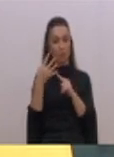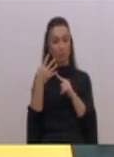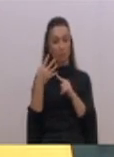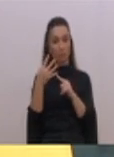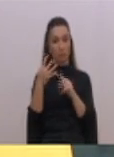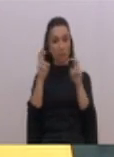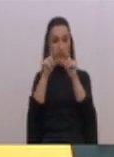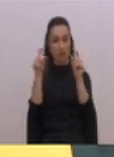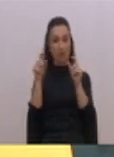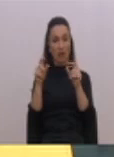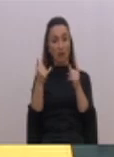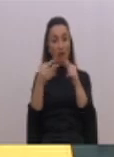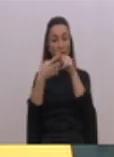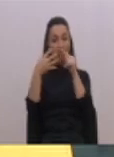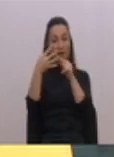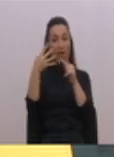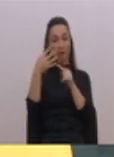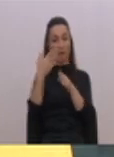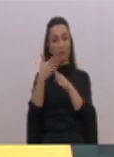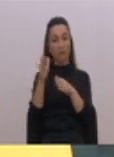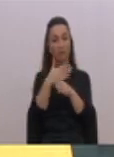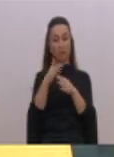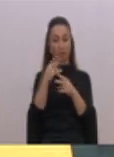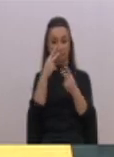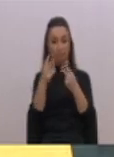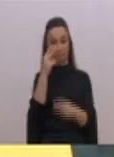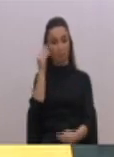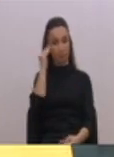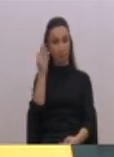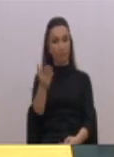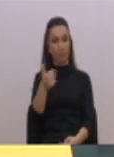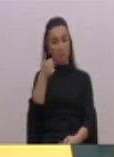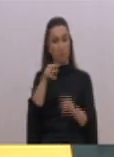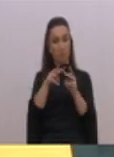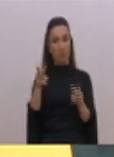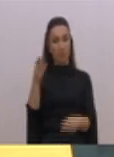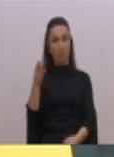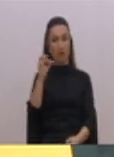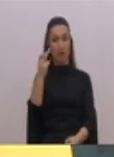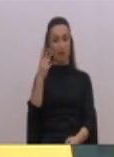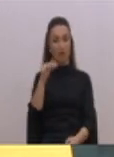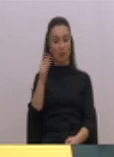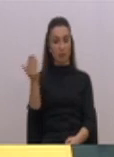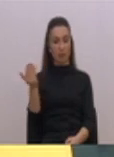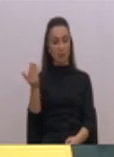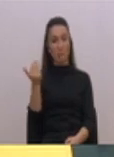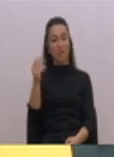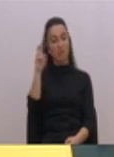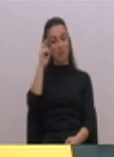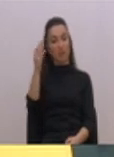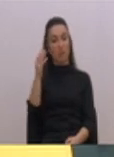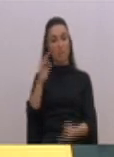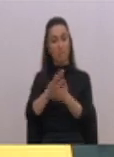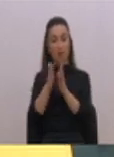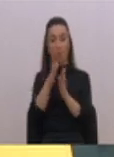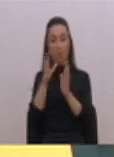ციტატაა. მოდით ახლა სათითაოდ შევხედოთ ამას. აი პრემიერ-მინისტრ ირაკლი ღარიბაშვილის და მისი მთავრობის